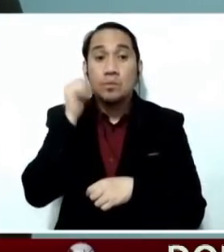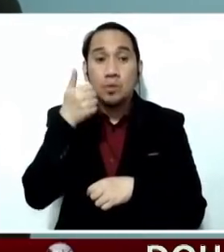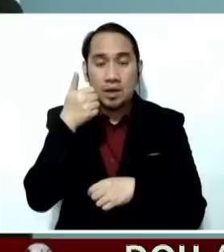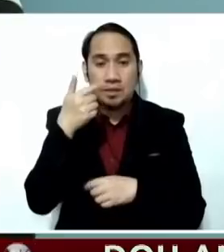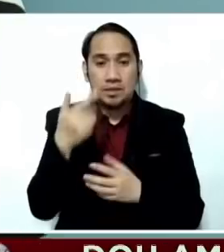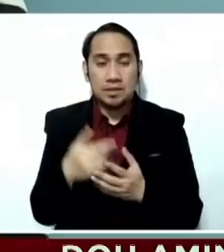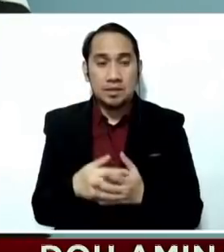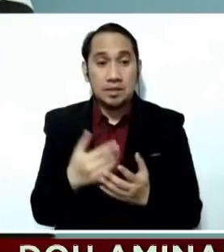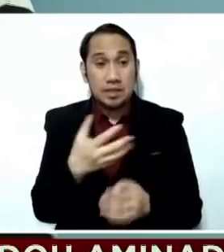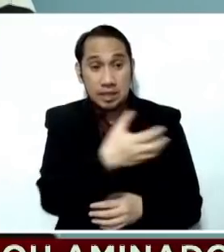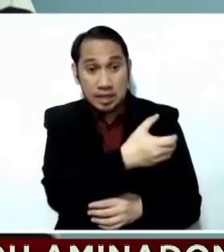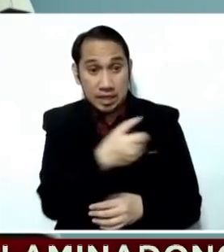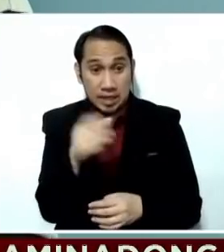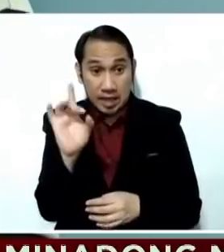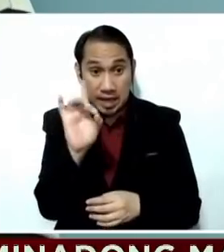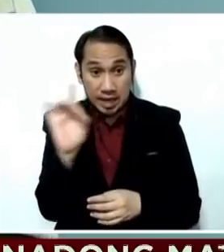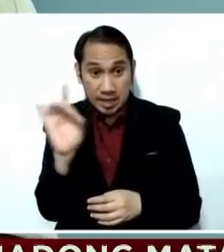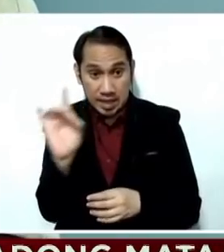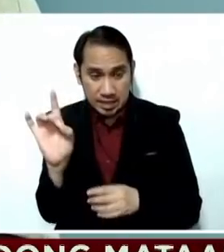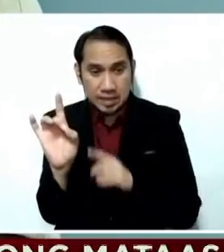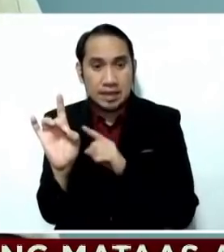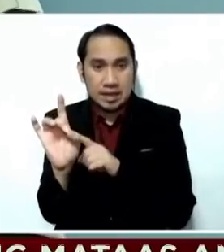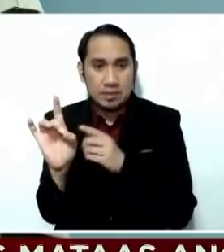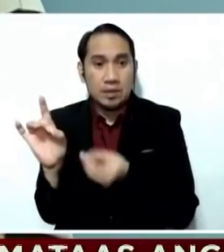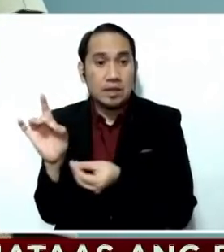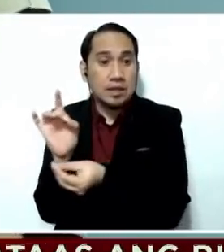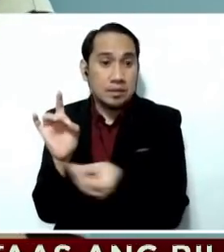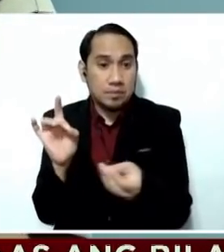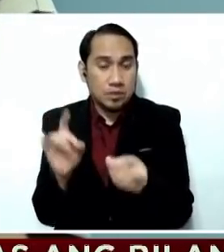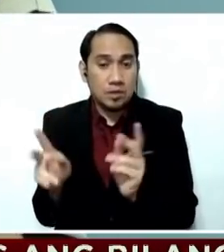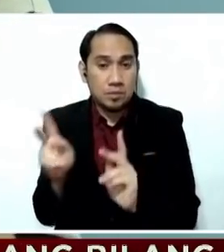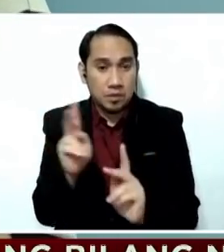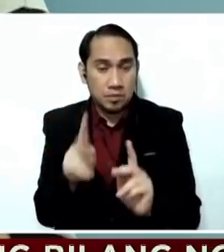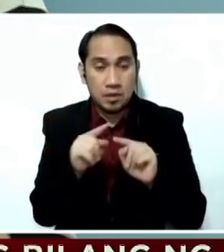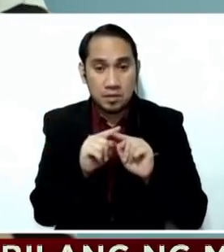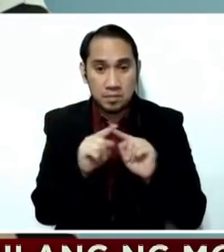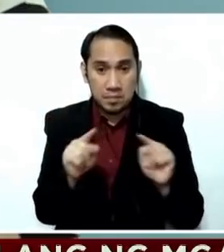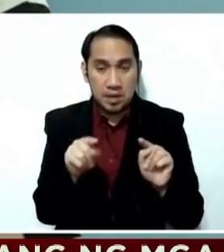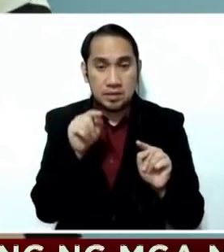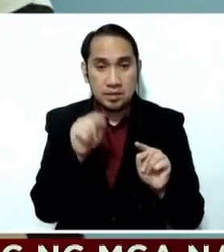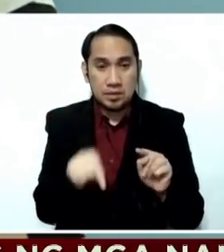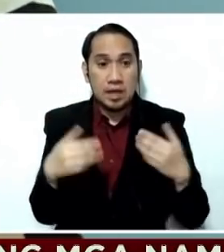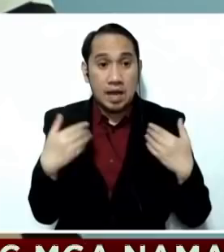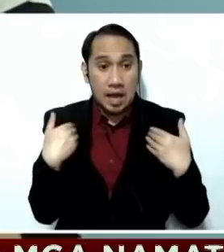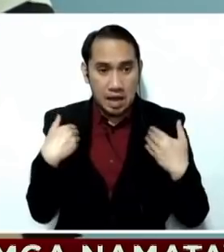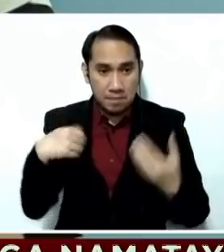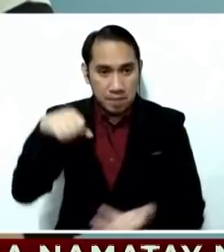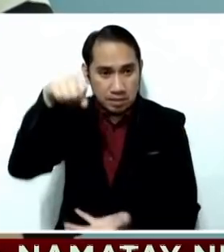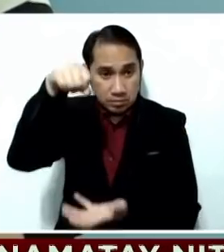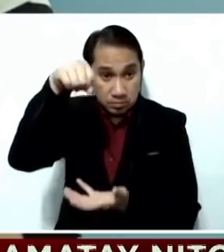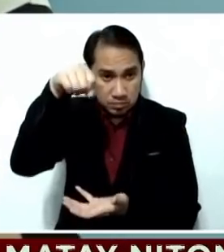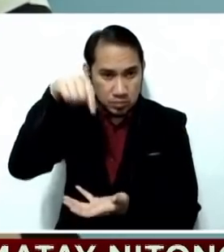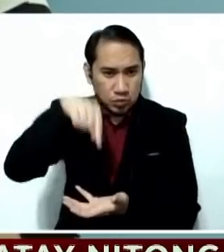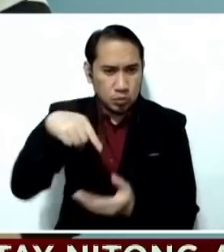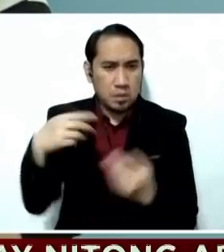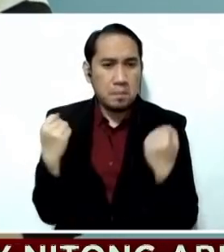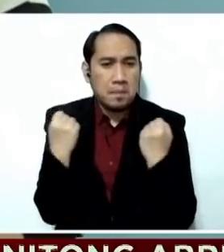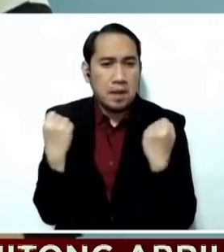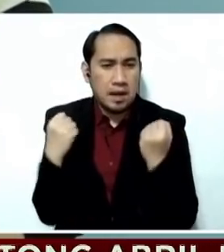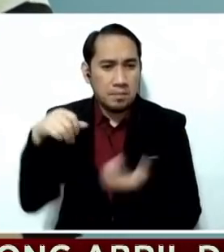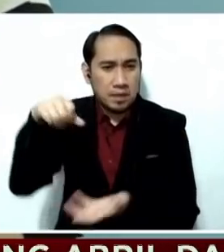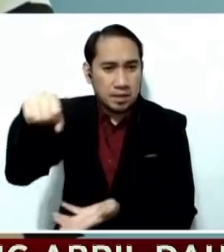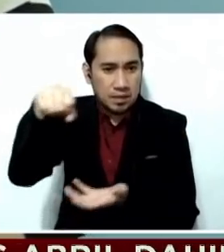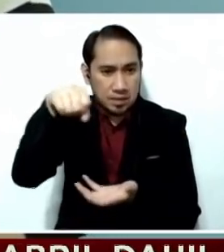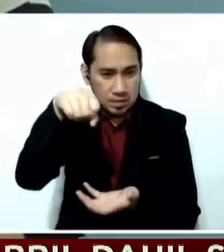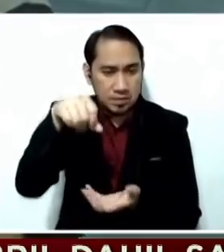ang 800 doses na ituturok sa mga residente pero nakalagay pa rin sa transport coolers na kayang magmintina ng negative 18